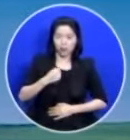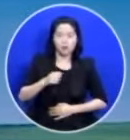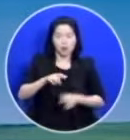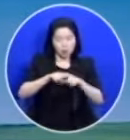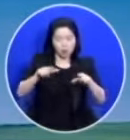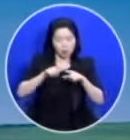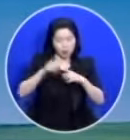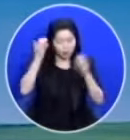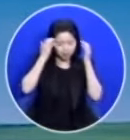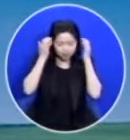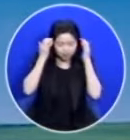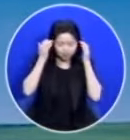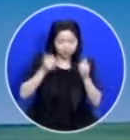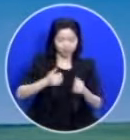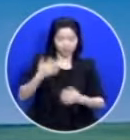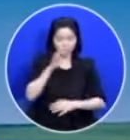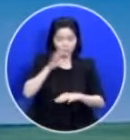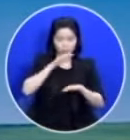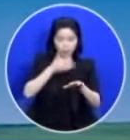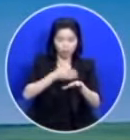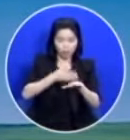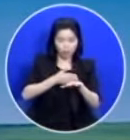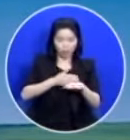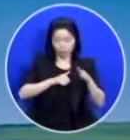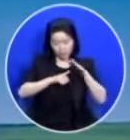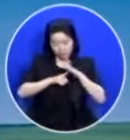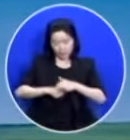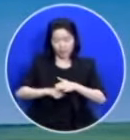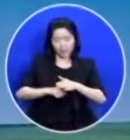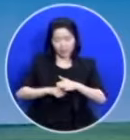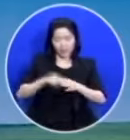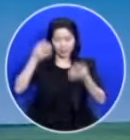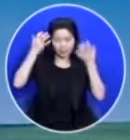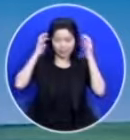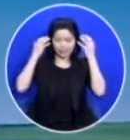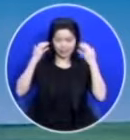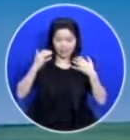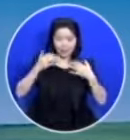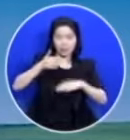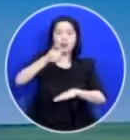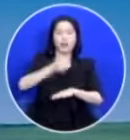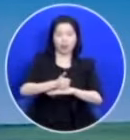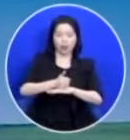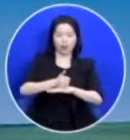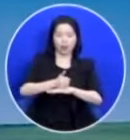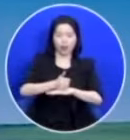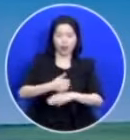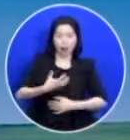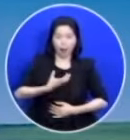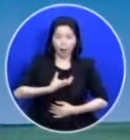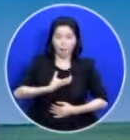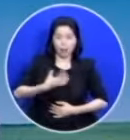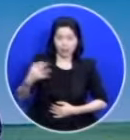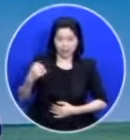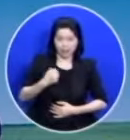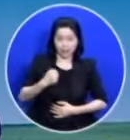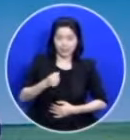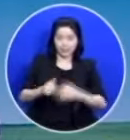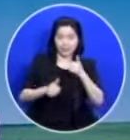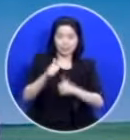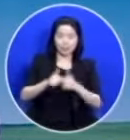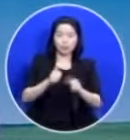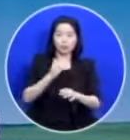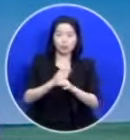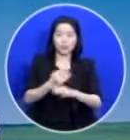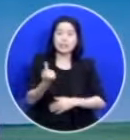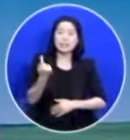또 고통의 인내 속에서 얻은 땀의 결실 아닙니까 저는 메달을 딴 선수들 중에 그